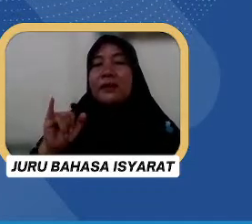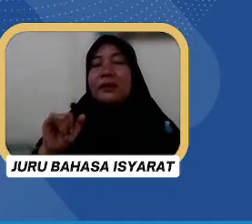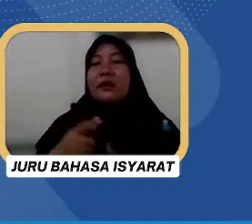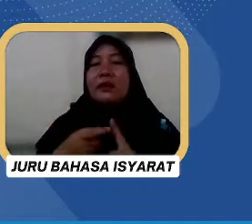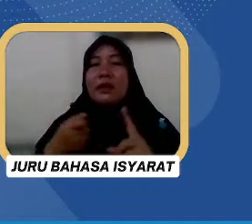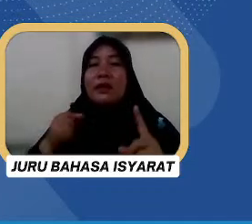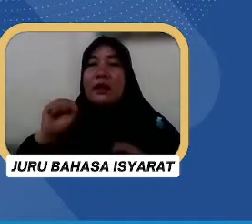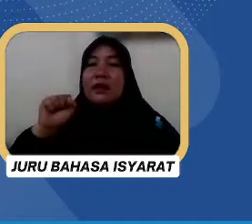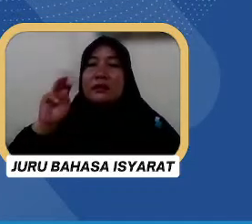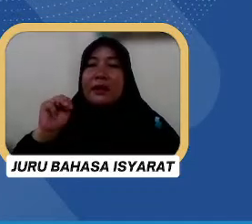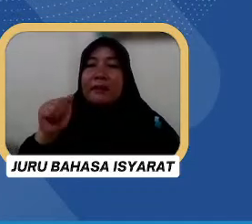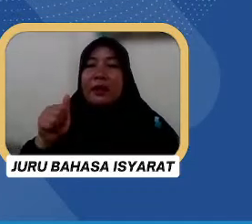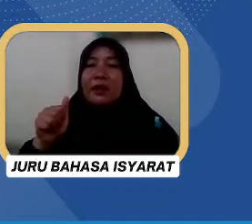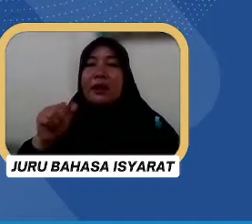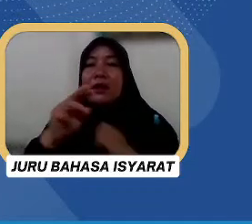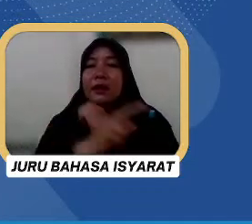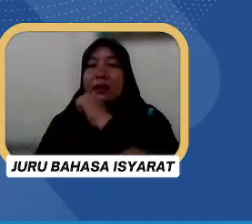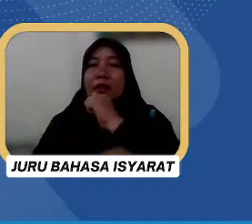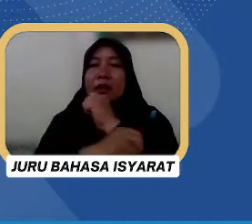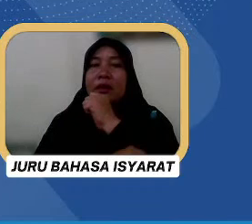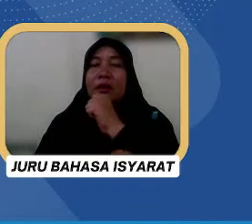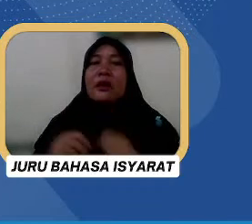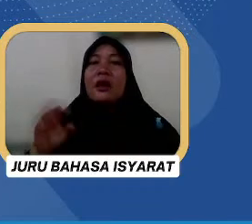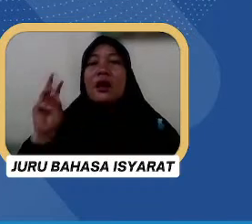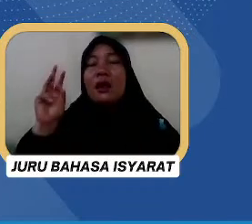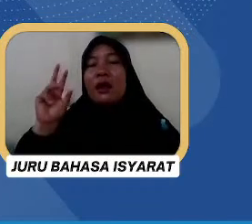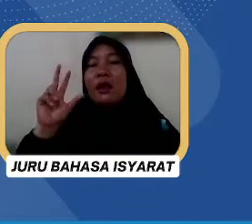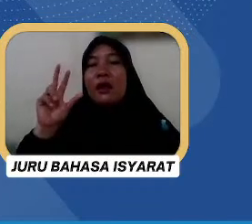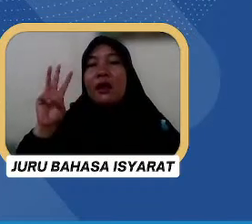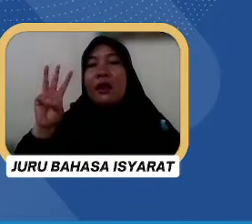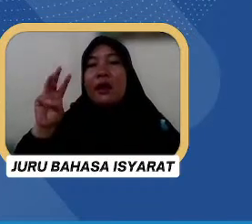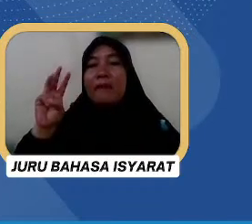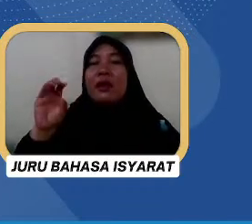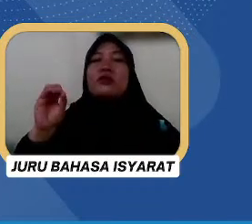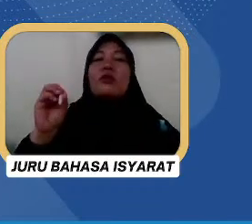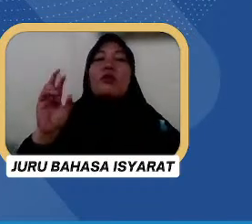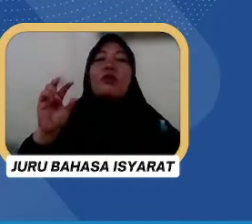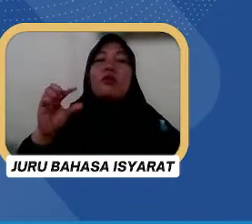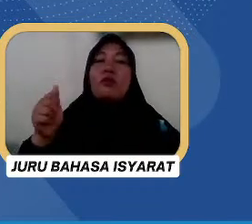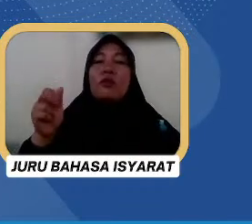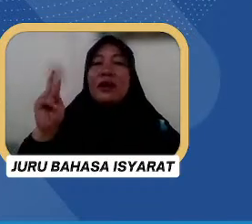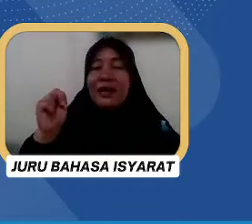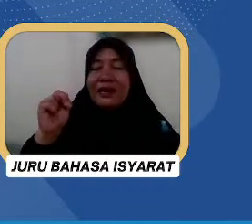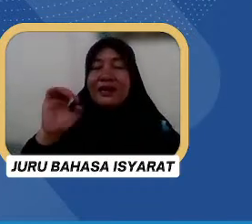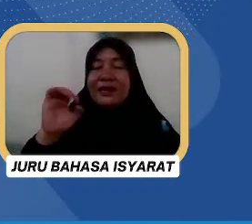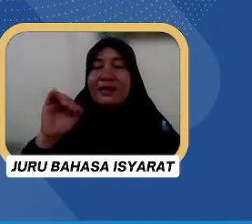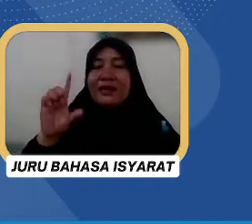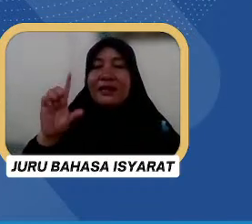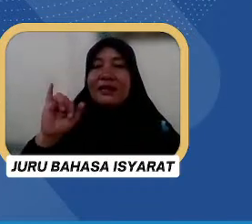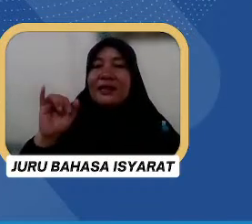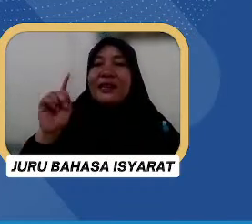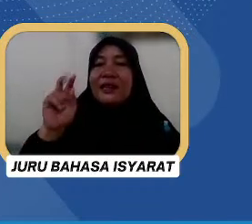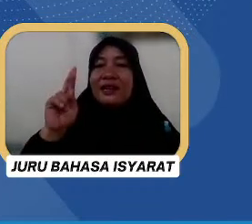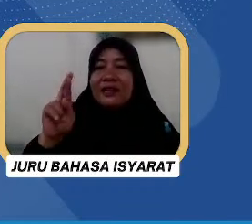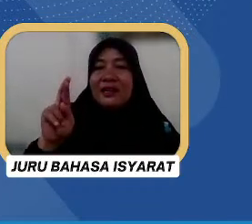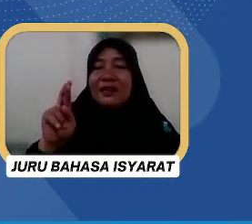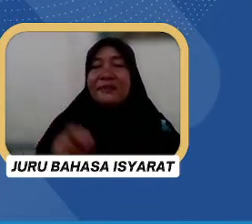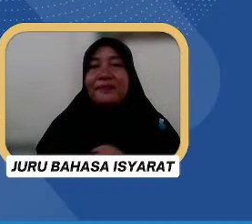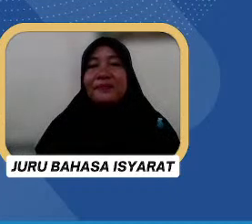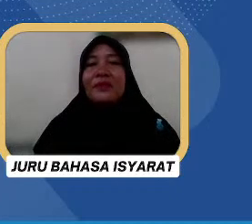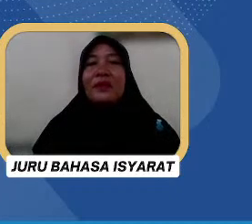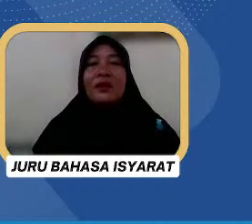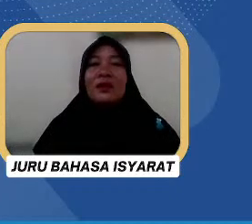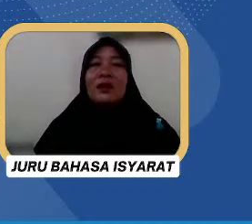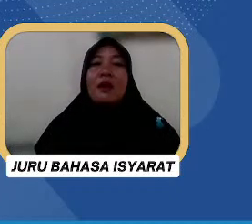16 Ogan Ilir, yang akan bertanya langsung kepada narasumber yang pertama ini, yaitu Bapak Irfan